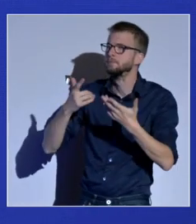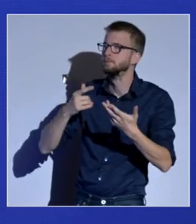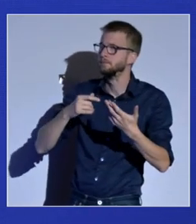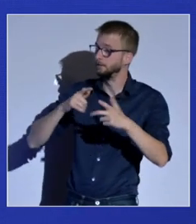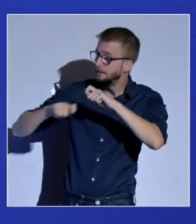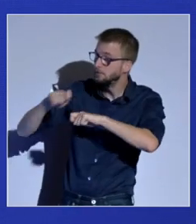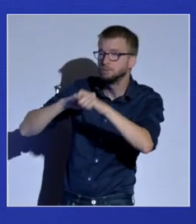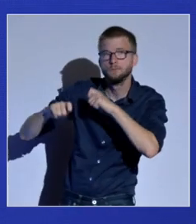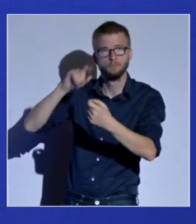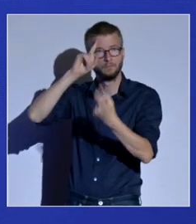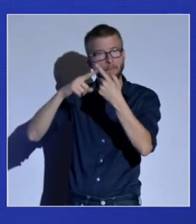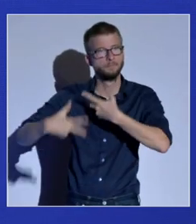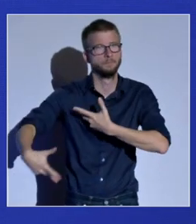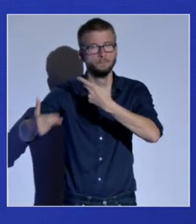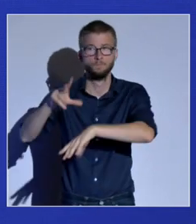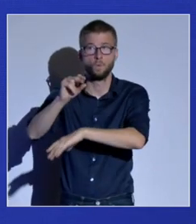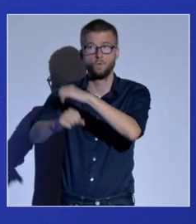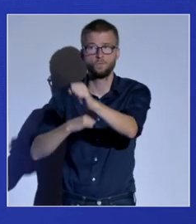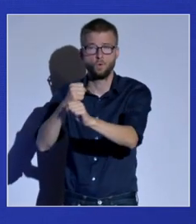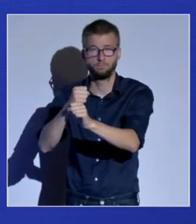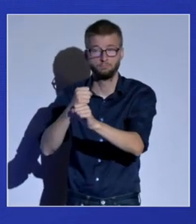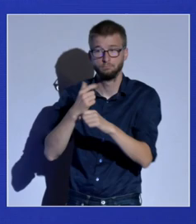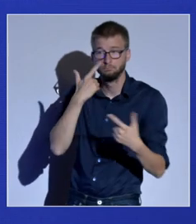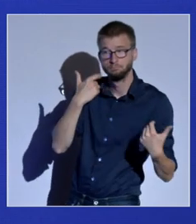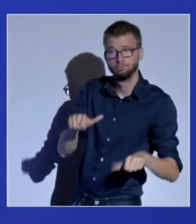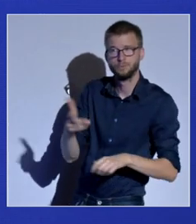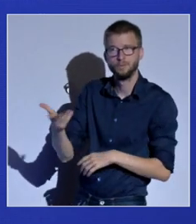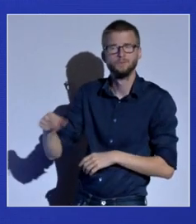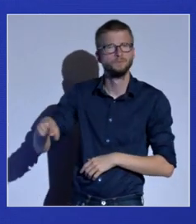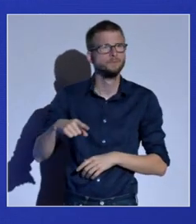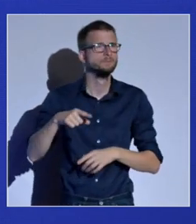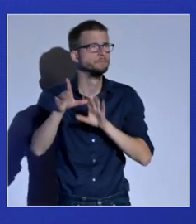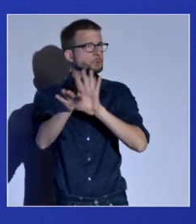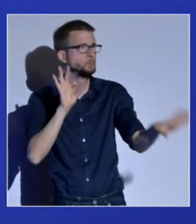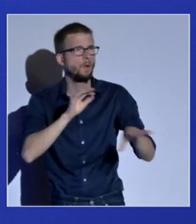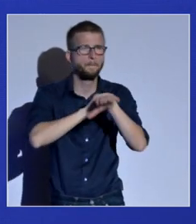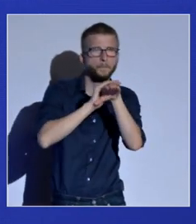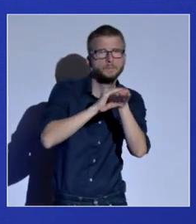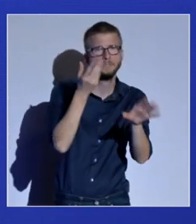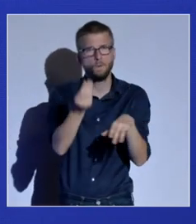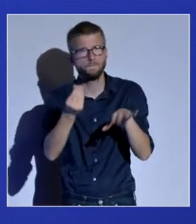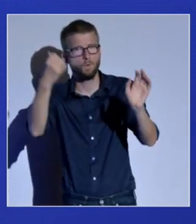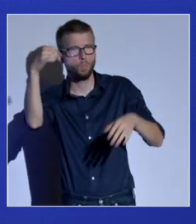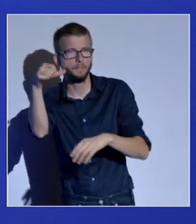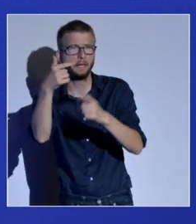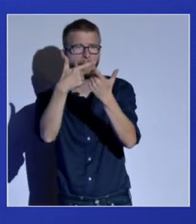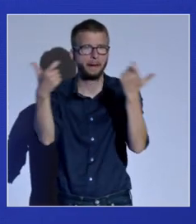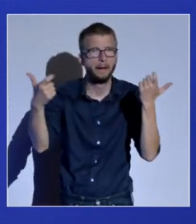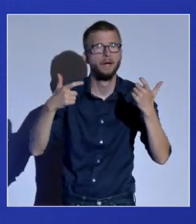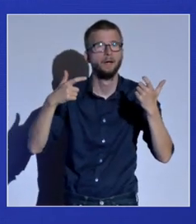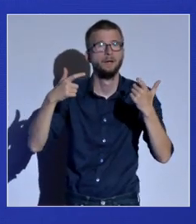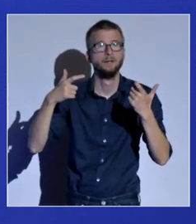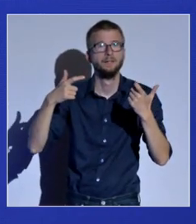ans. Et on s'aperçoit que eux qui avaient choisi la politique de l'enfant unique, Ils